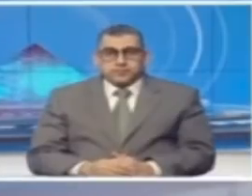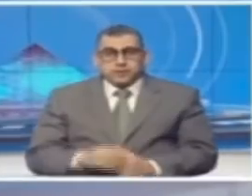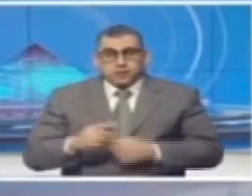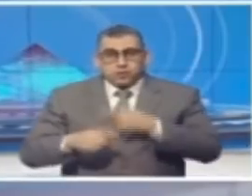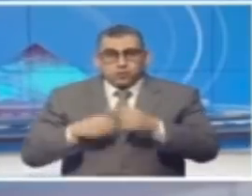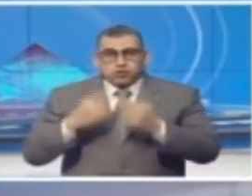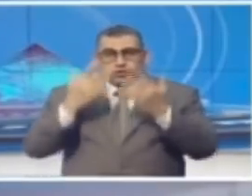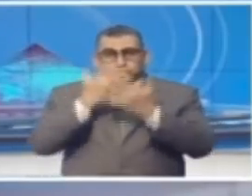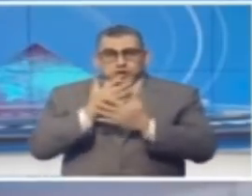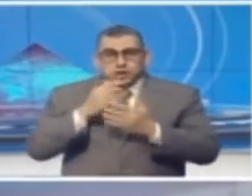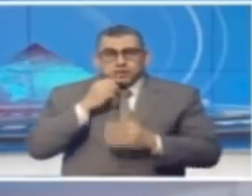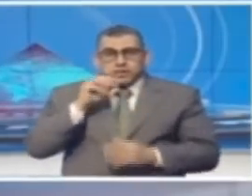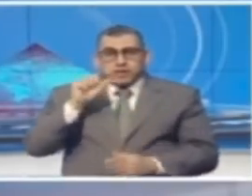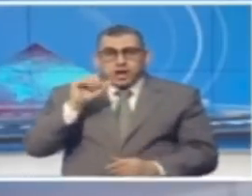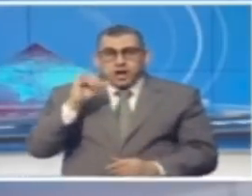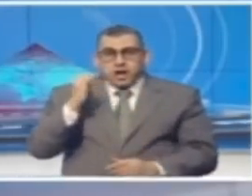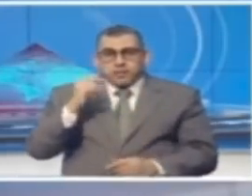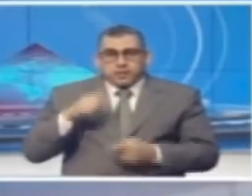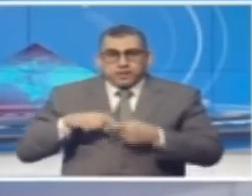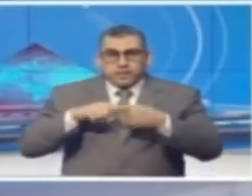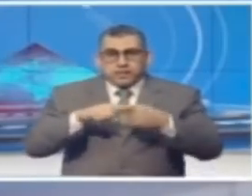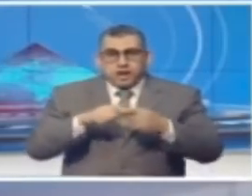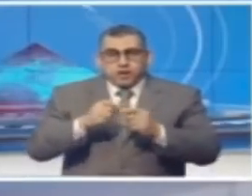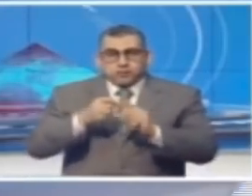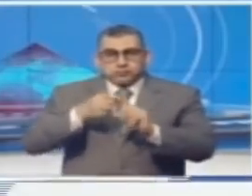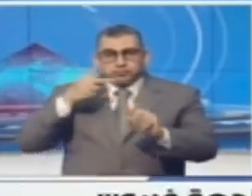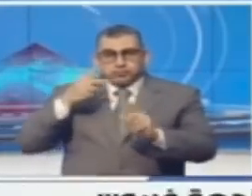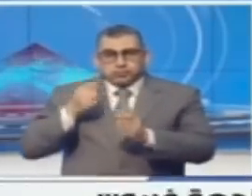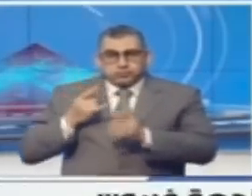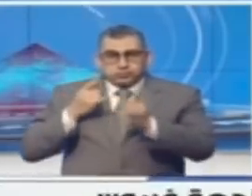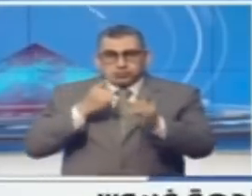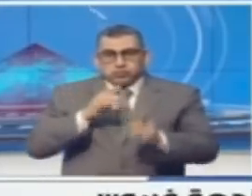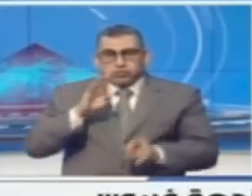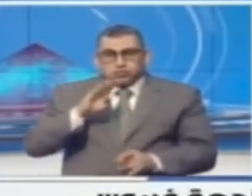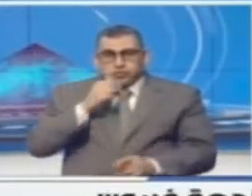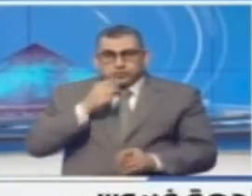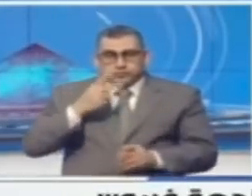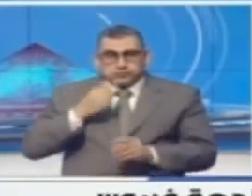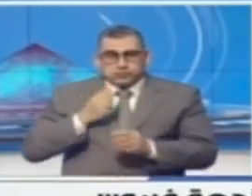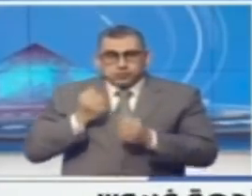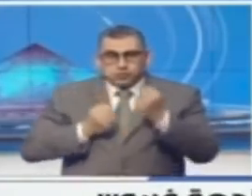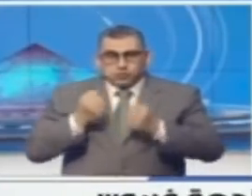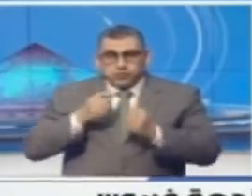تواصل شركة الاتحاد العربي للنقل البري سوبر جيت إحدى شركات